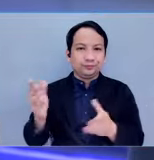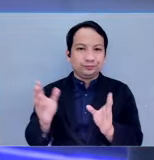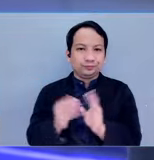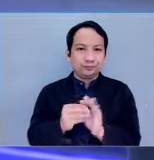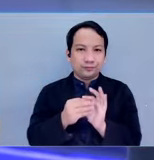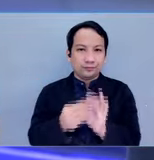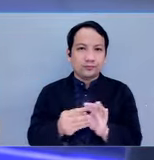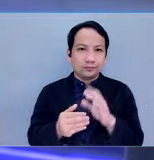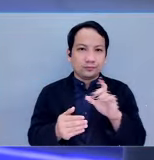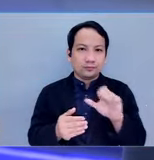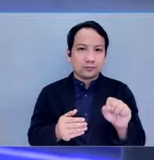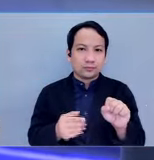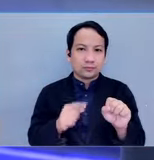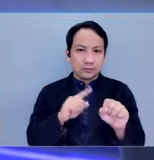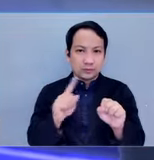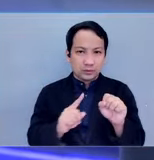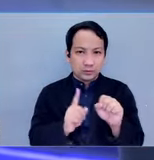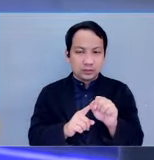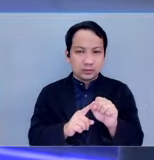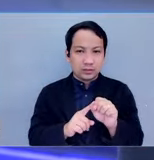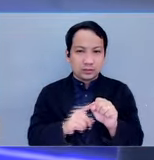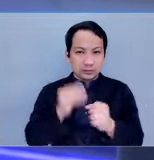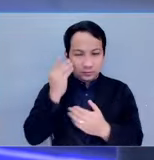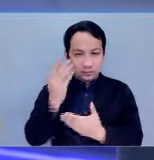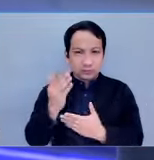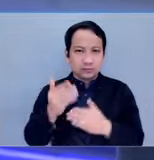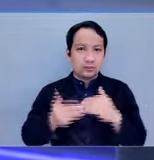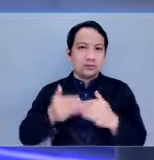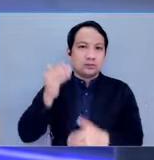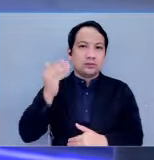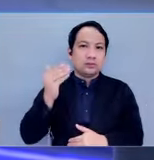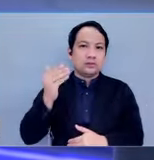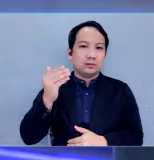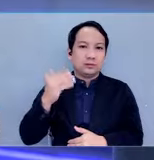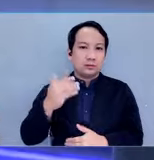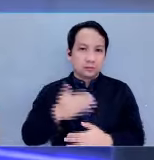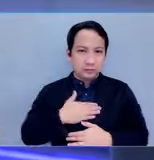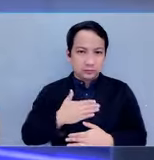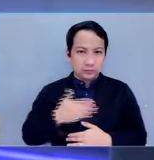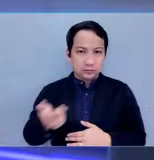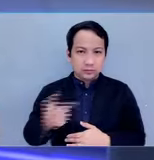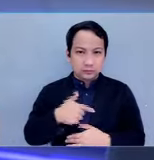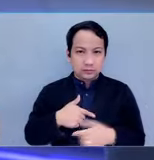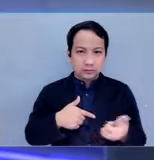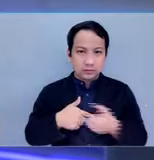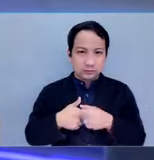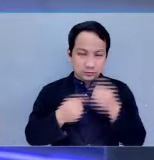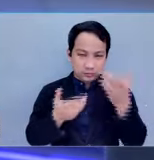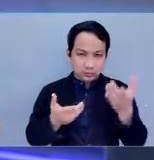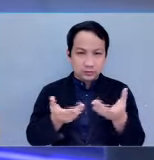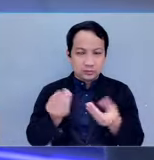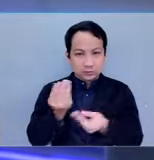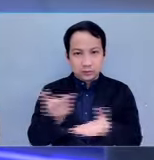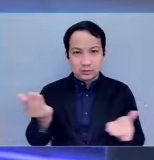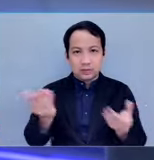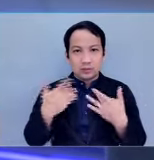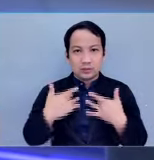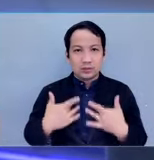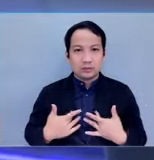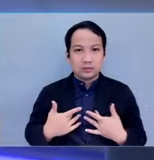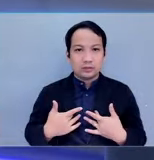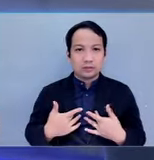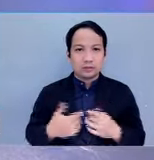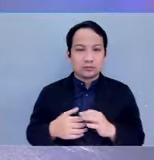serotonin reuptake inhibitor para tumaas yun. Sasaya ulit, no? Mabati-treat natin yung depression. Mm-hmm.